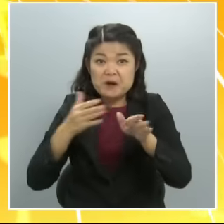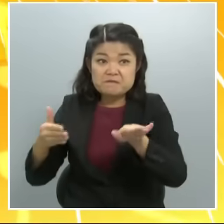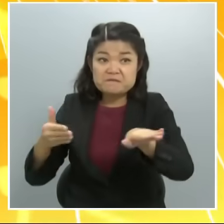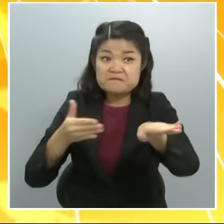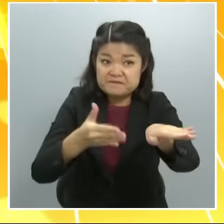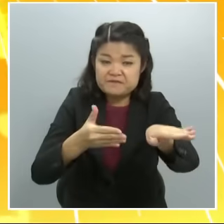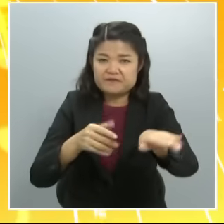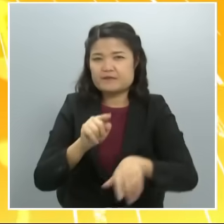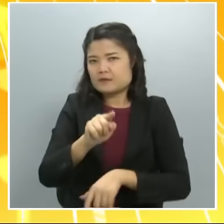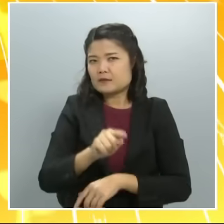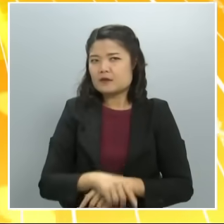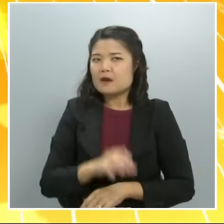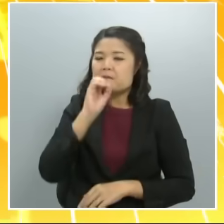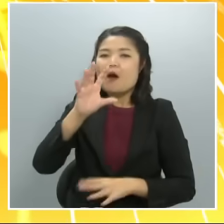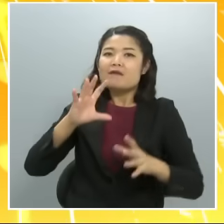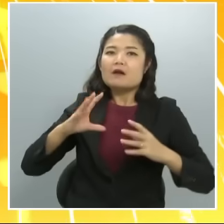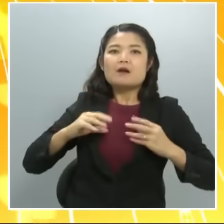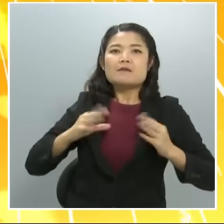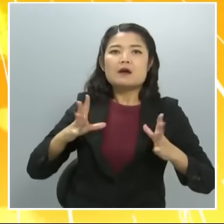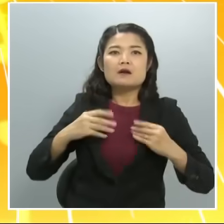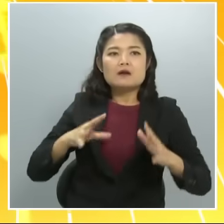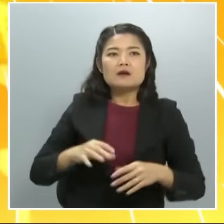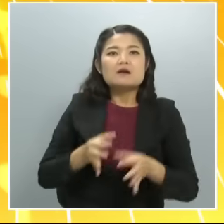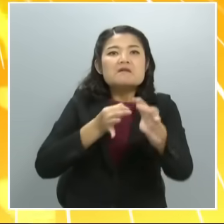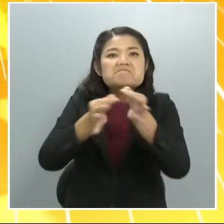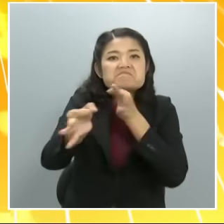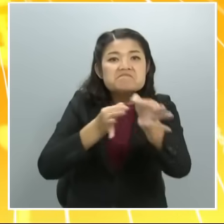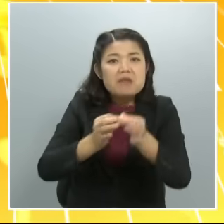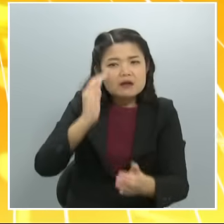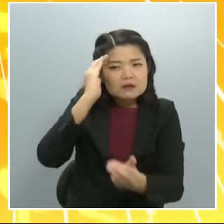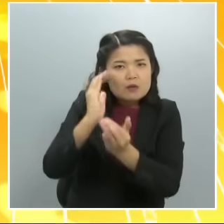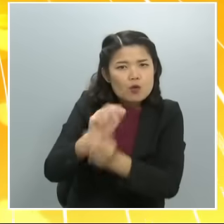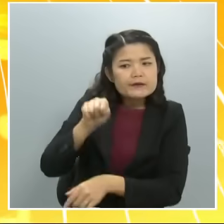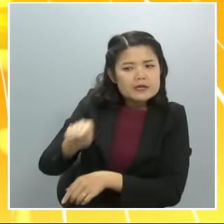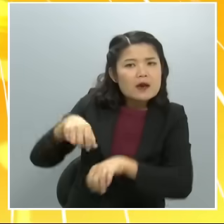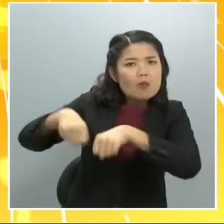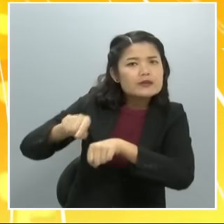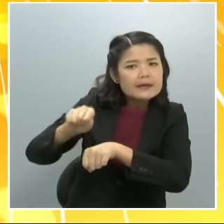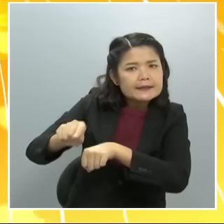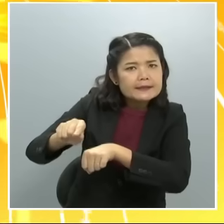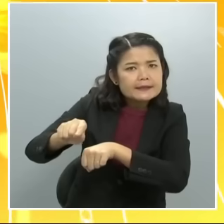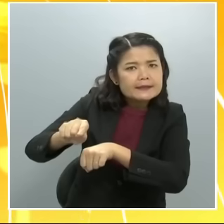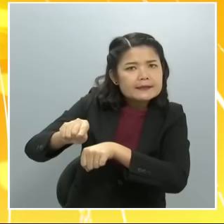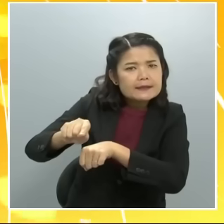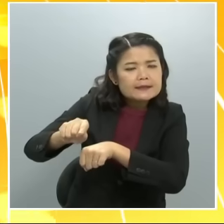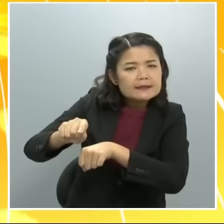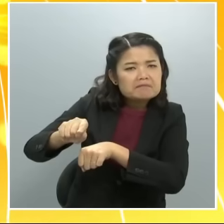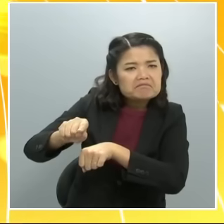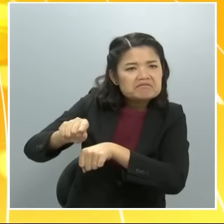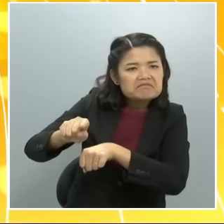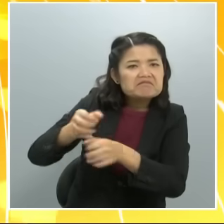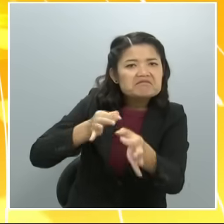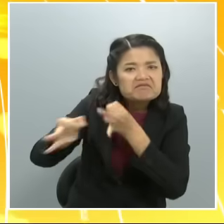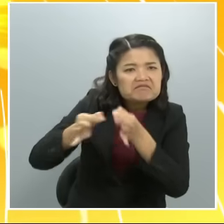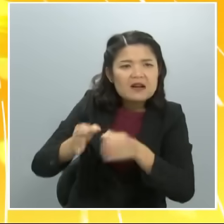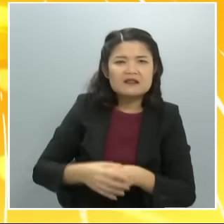ท่านต้องปฏิเสธครับท่านผู้ชมท่านชี้แจงบอกว่าตำรวจที่ขับรถจักรยานยนต์นำขบวนเป็นนำขบ